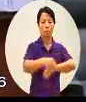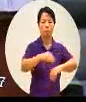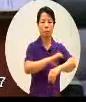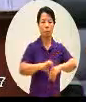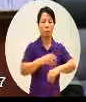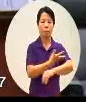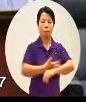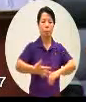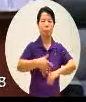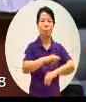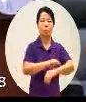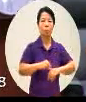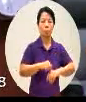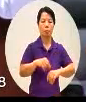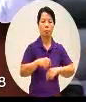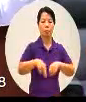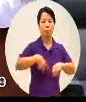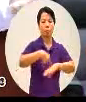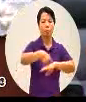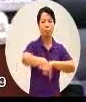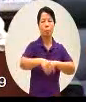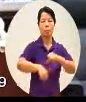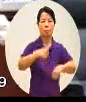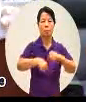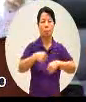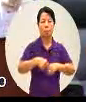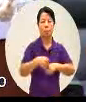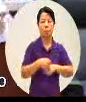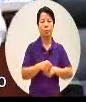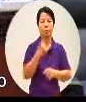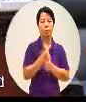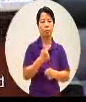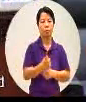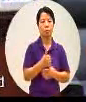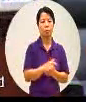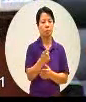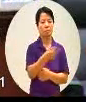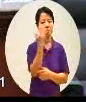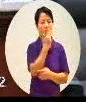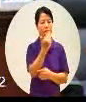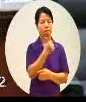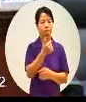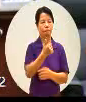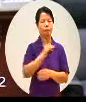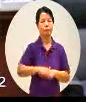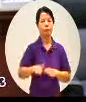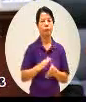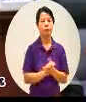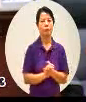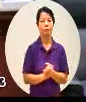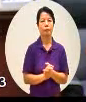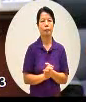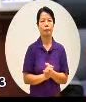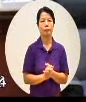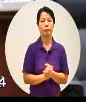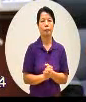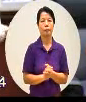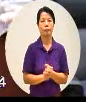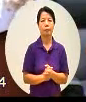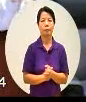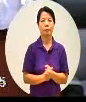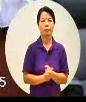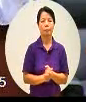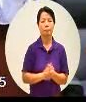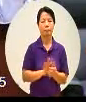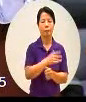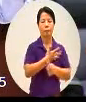车、人行步道、自行车步道走开。哦，迄、那个所在变作水呢？迄、那个所在变作水啊！哦，啊，